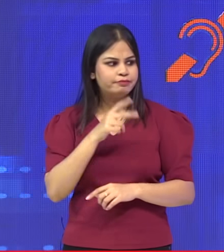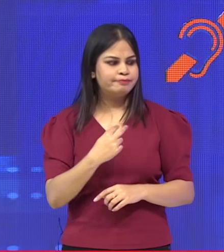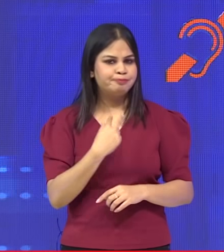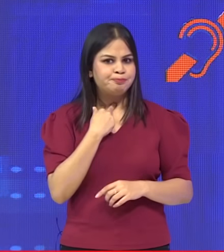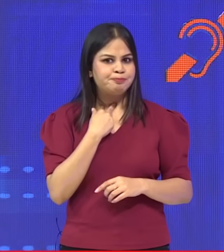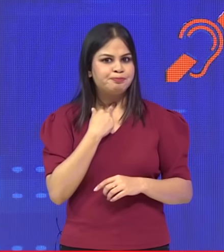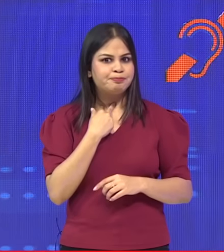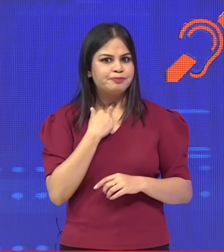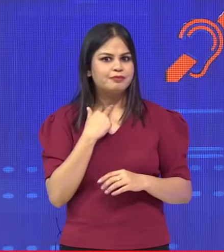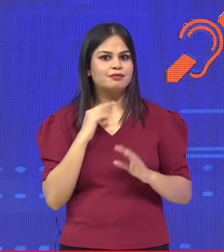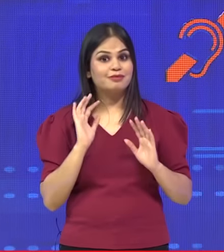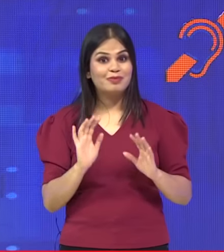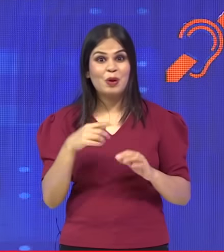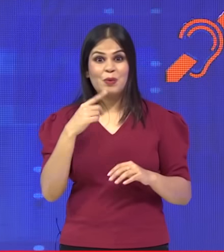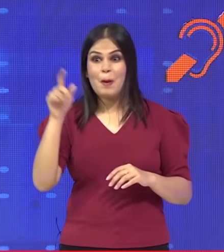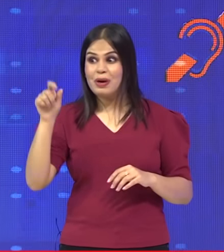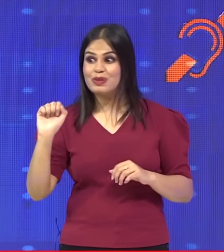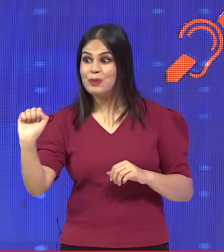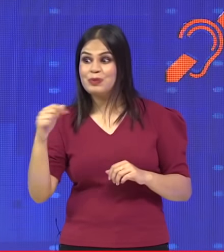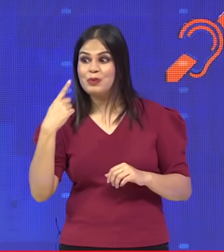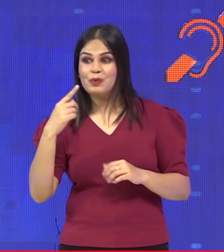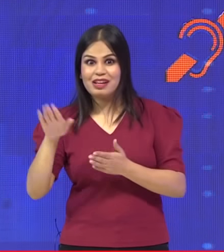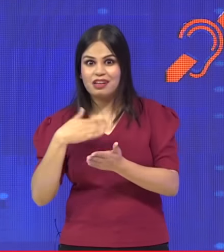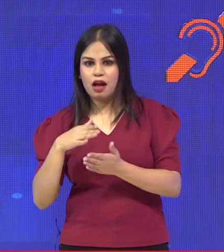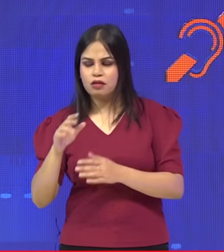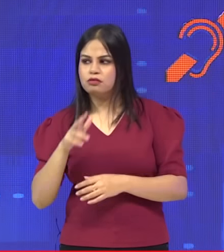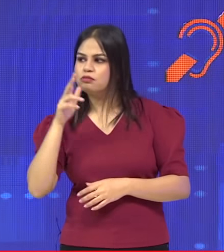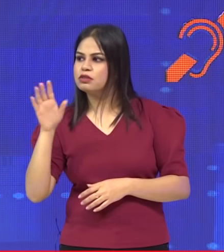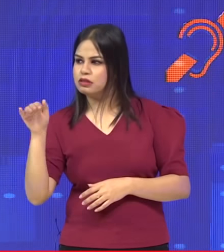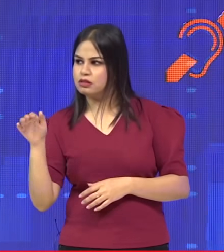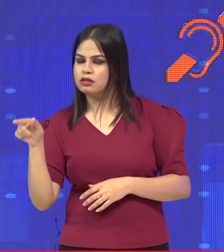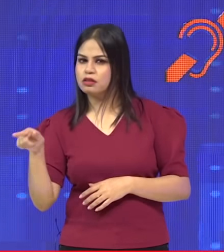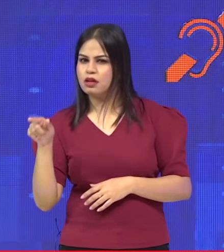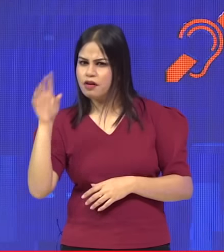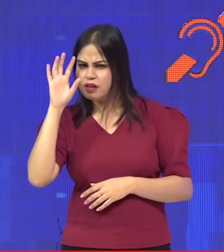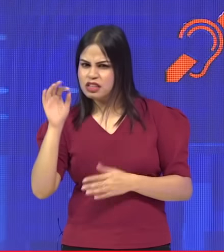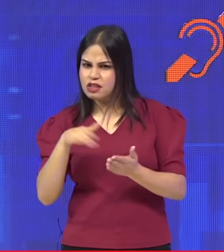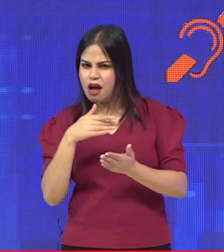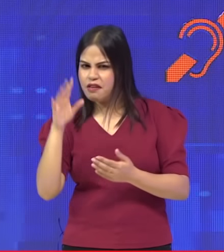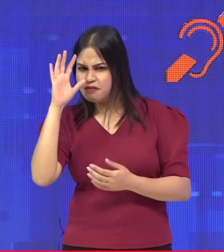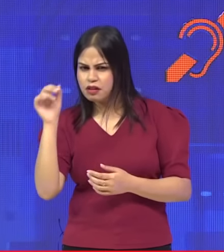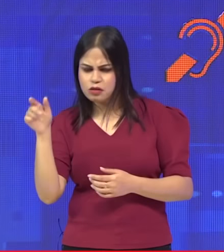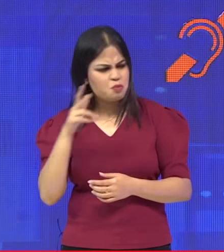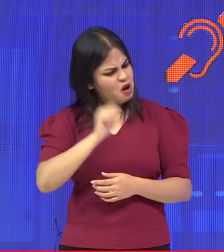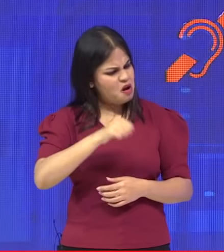तो मैंने जो सिंगर था उनका मैंने उसको बोला की न्यूज़ यू नो दिस सॉन्ग